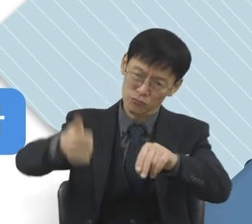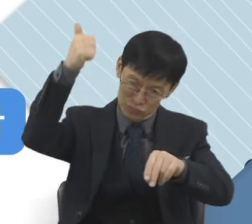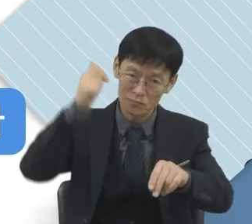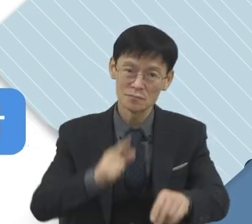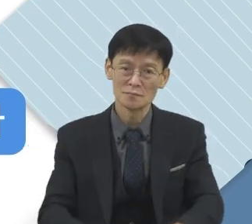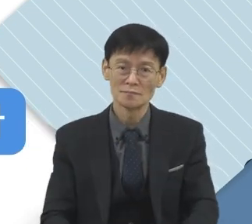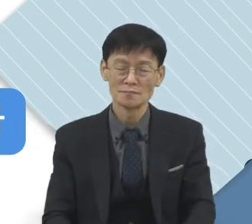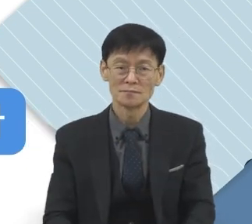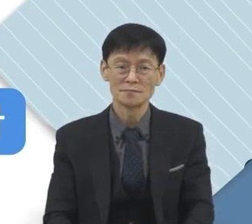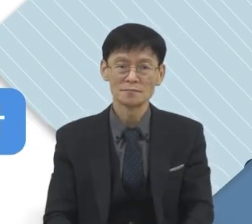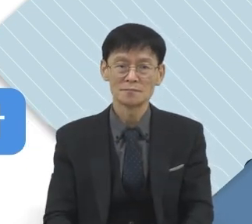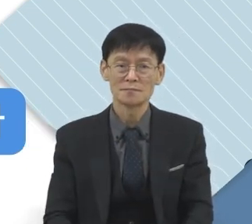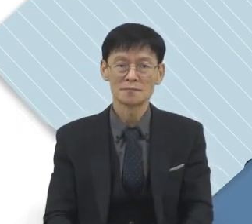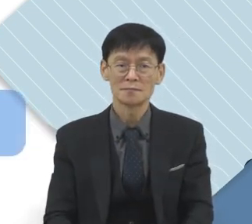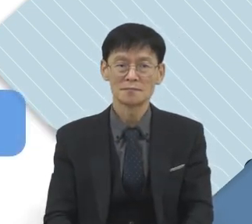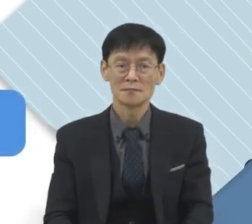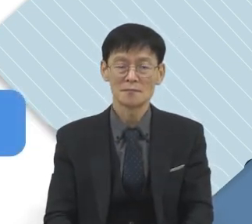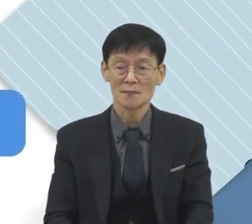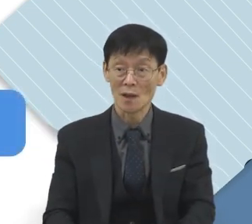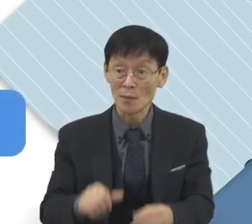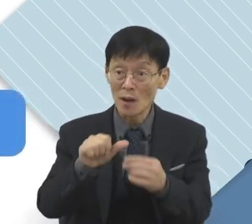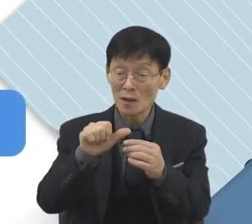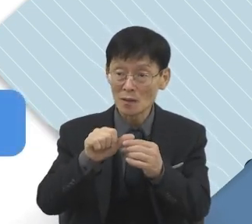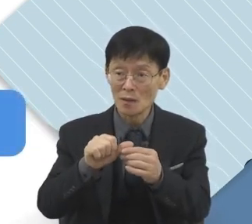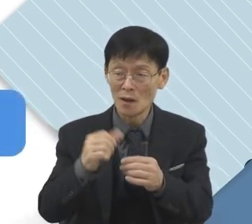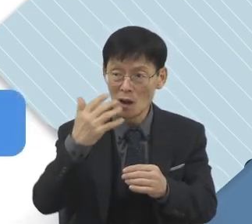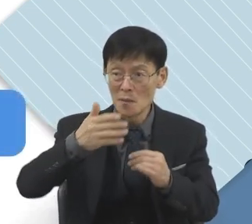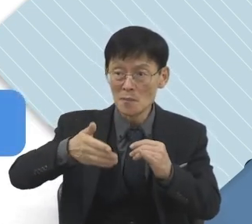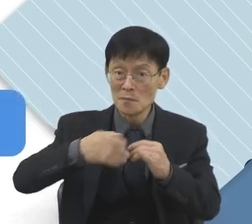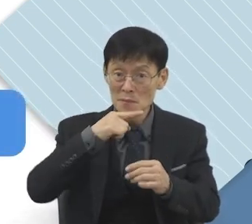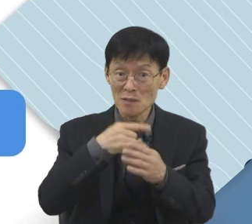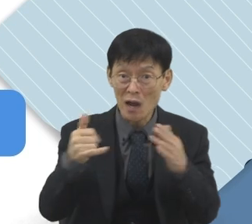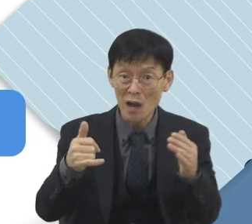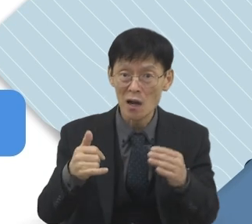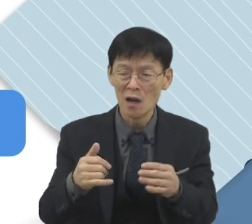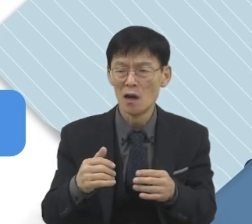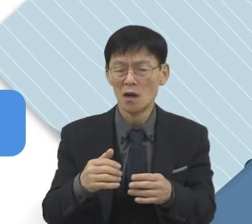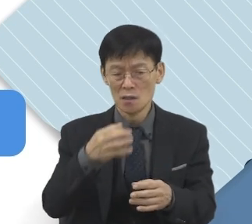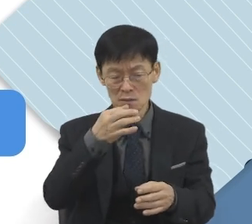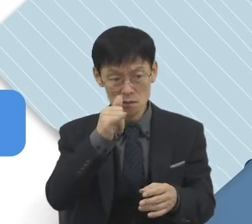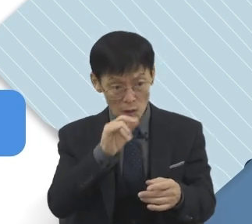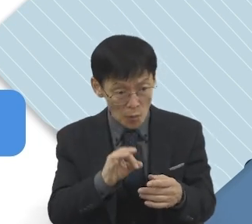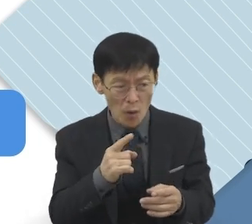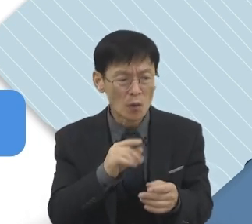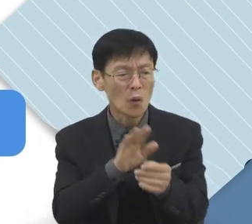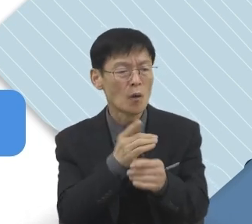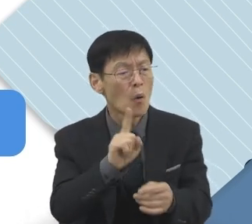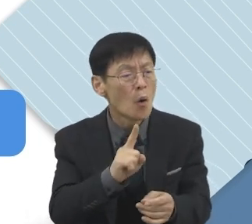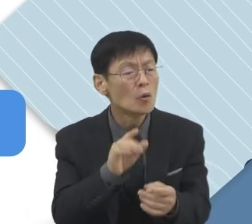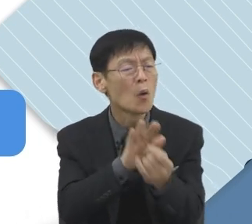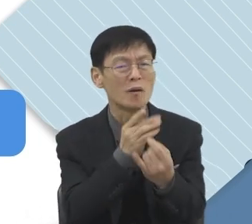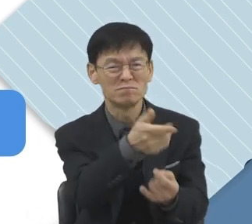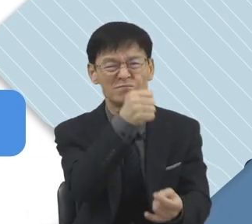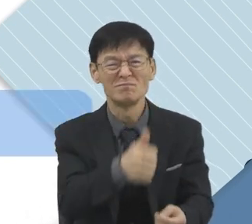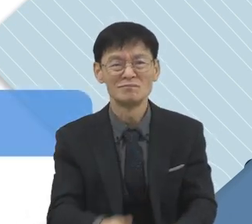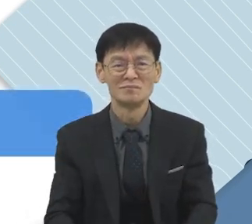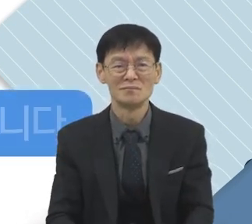만나지 않는 것이 좋습니다. 다섯째, 성희롱 피해자로 힘들어하는 동료가 있으면